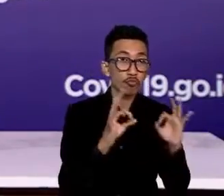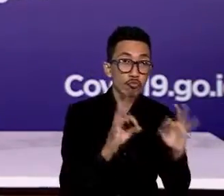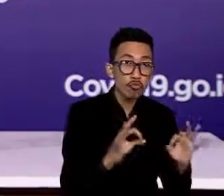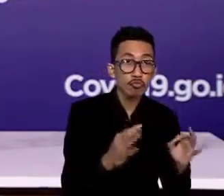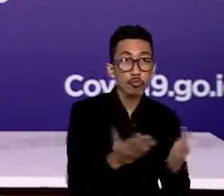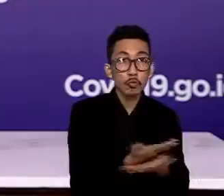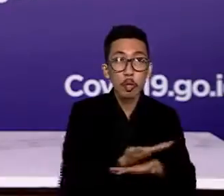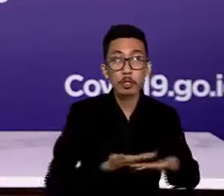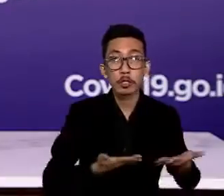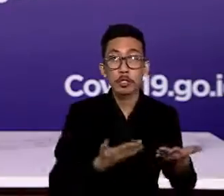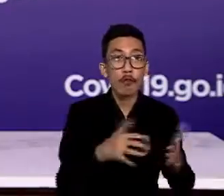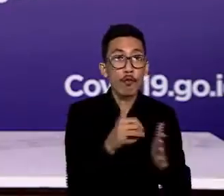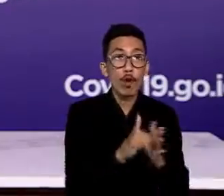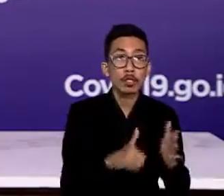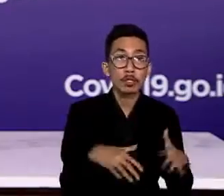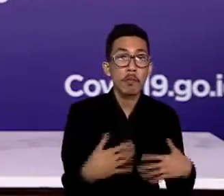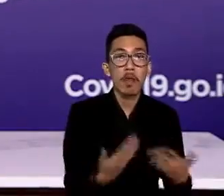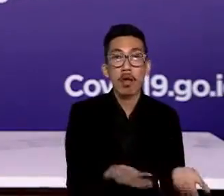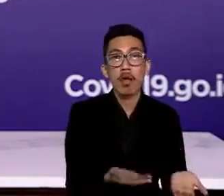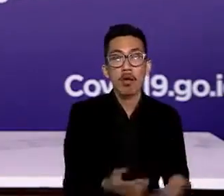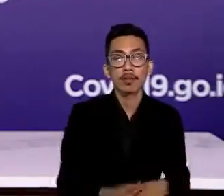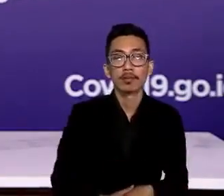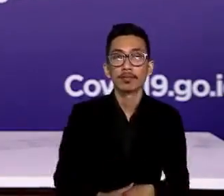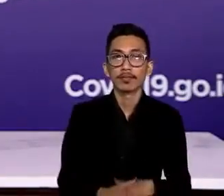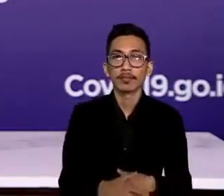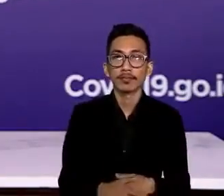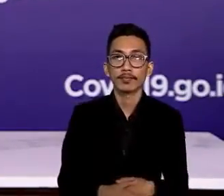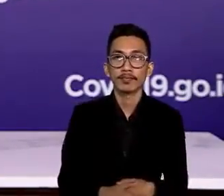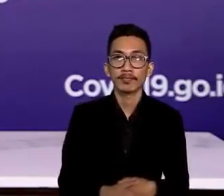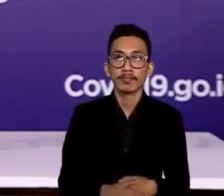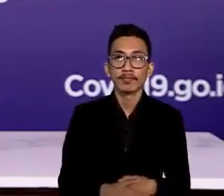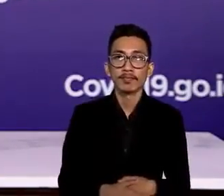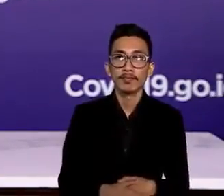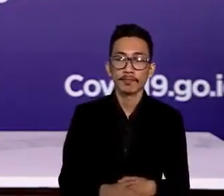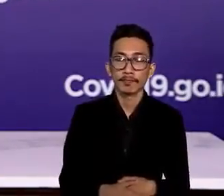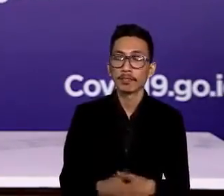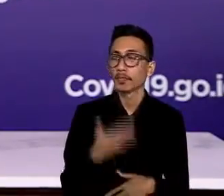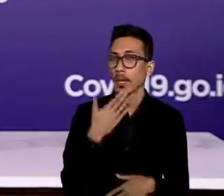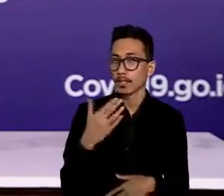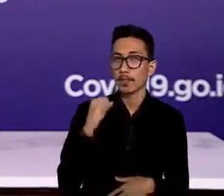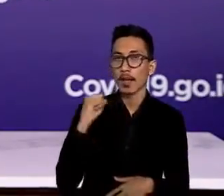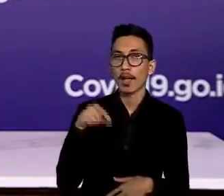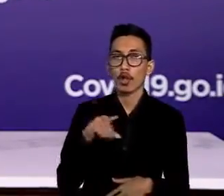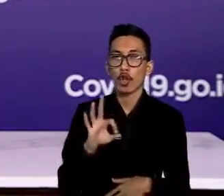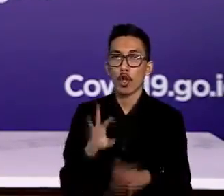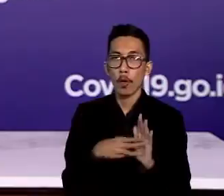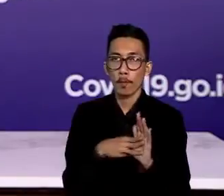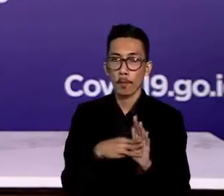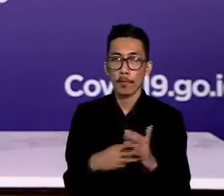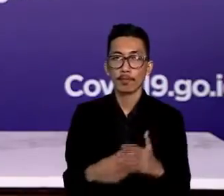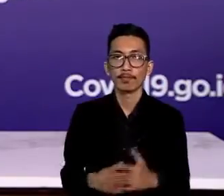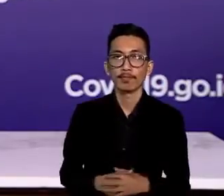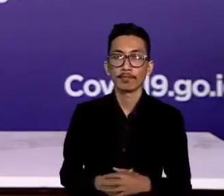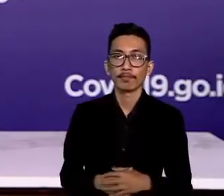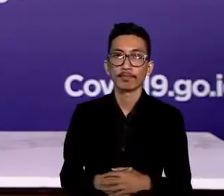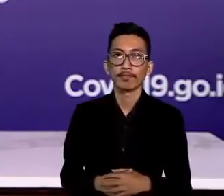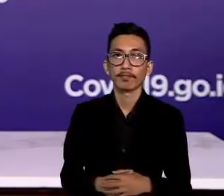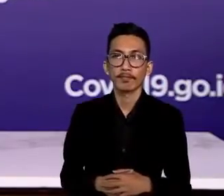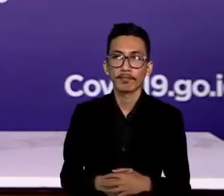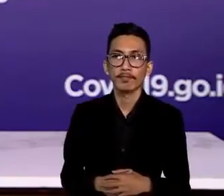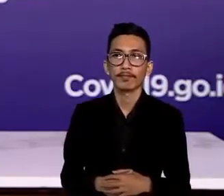evaluasi dari Satgas Hai Baik terima kasih pada merdeka.com Hai jadi berdasarkan